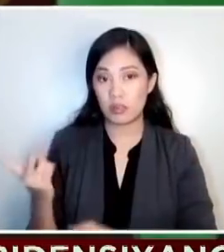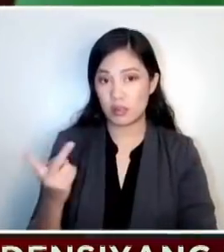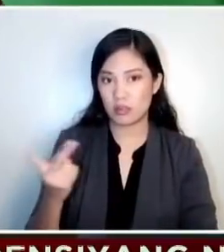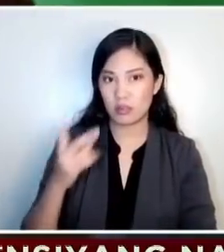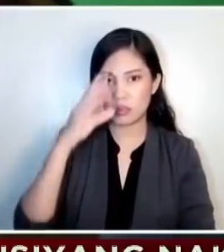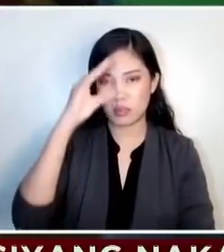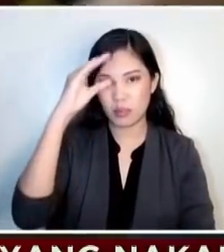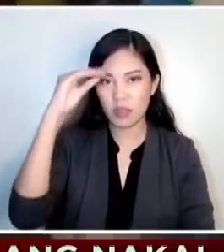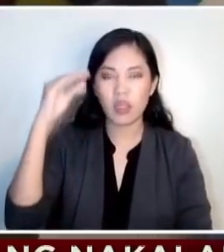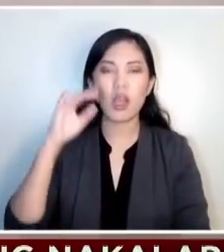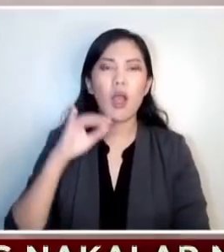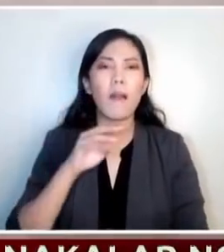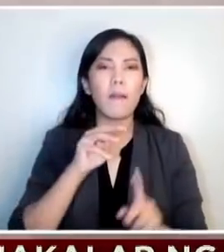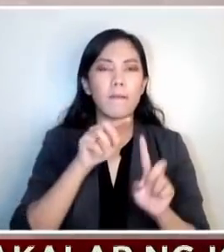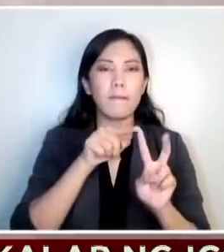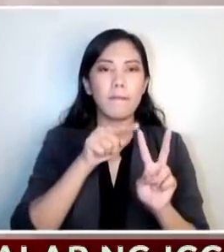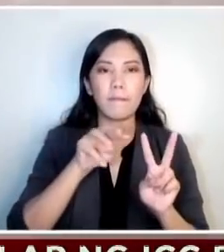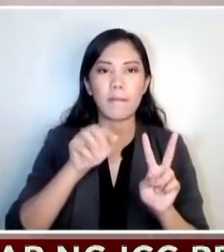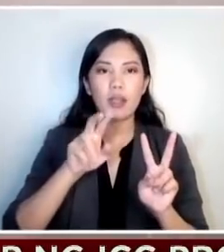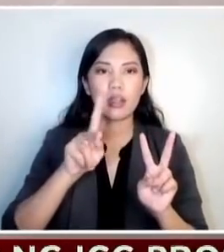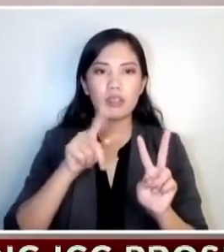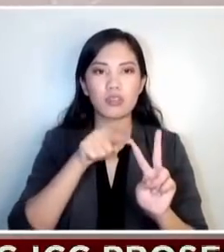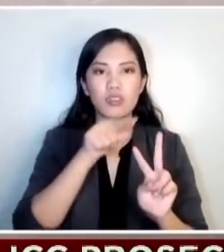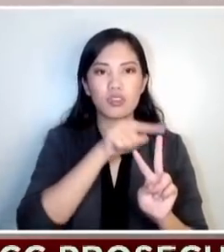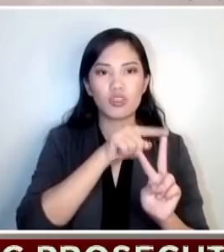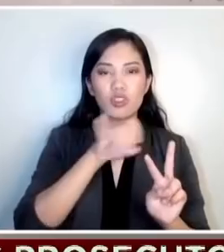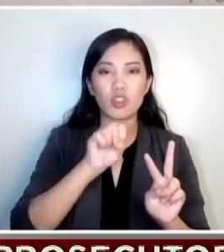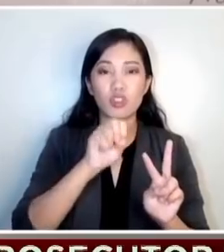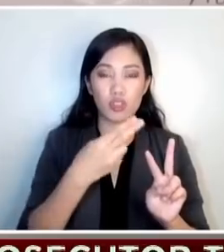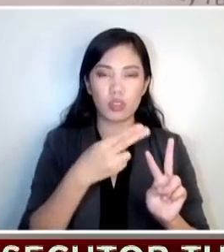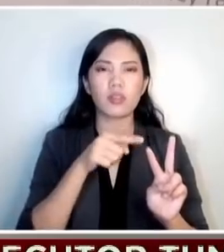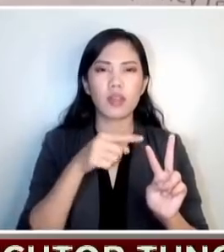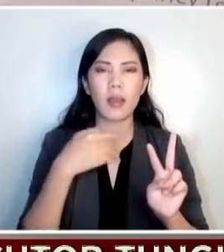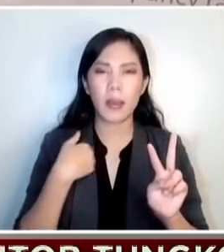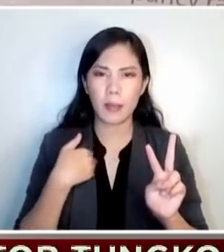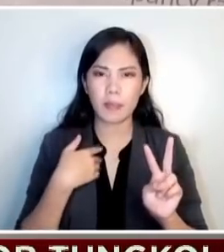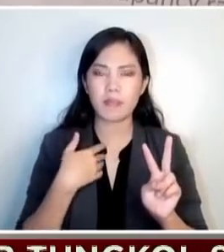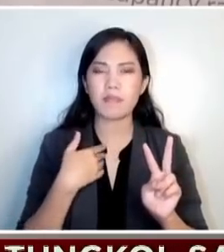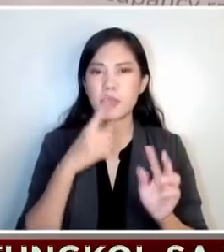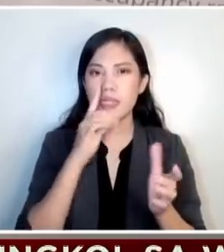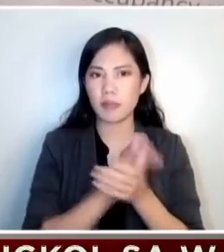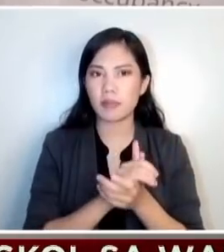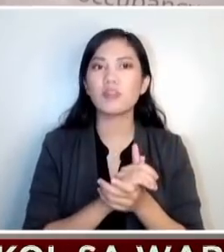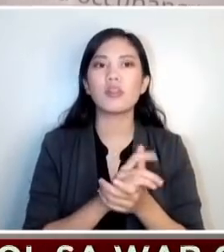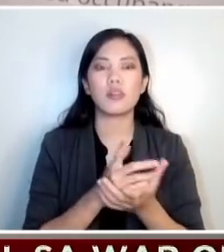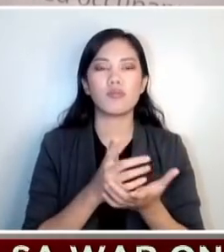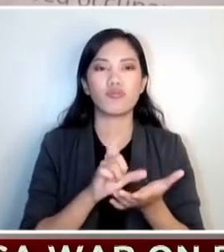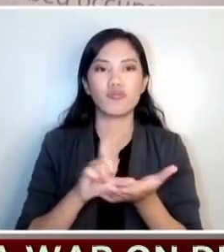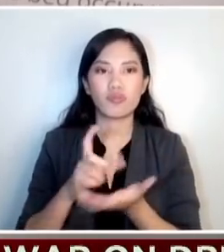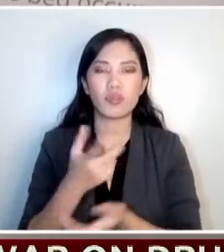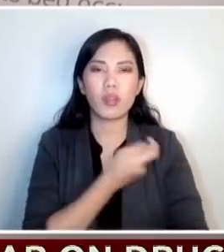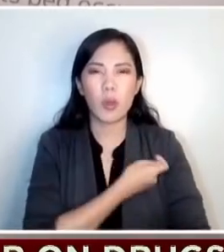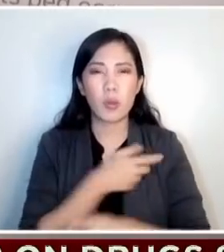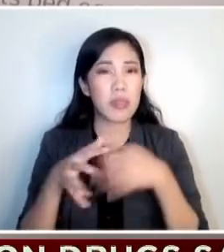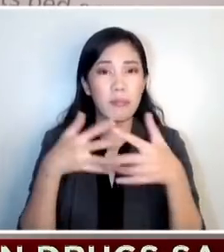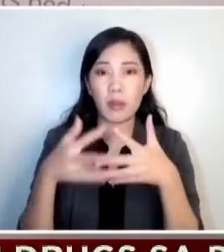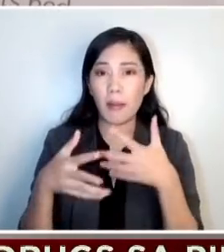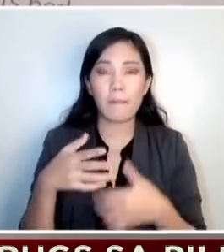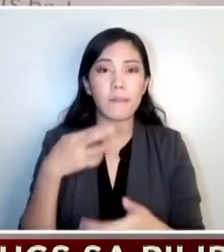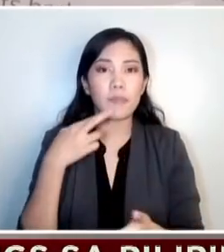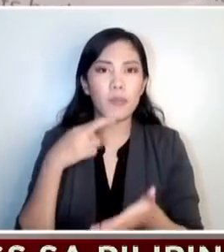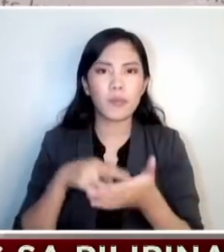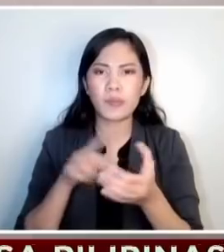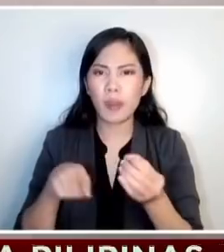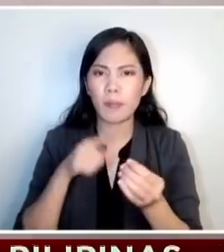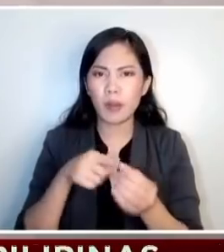sa COVID vaccine ng Sinovac, kahit na paulat na higit 350 medical workers sa Indonesia ang nagka-COVID-19 na naturukan ng